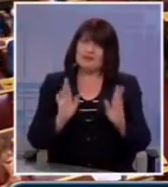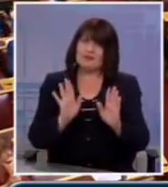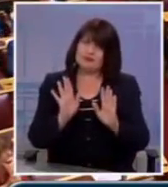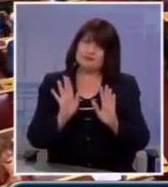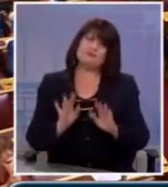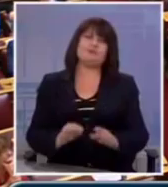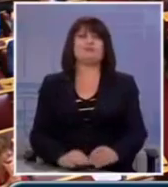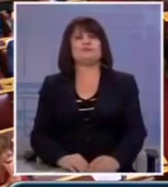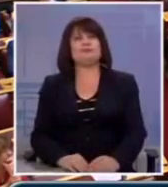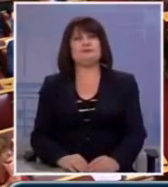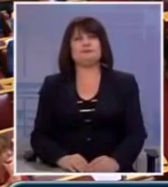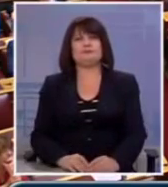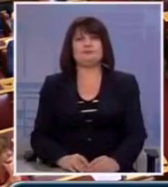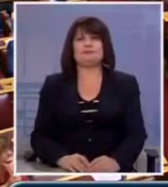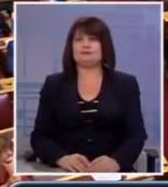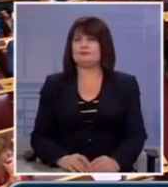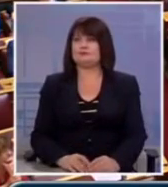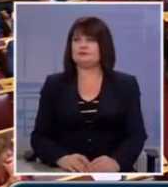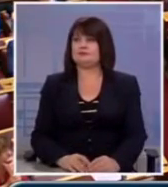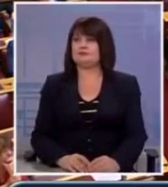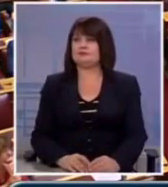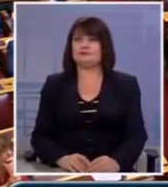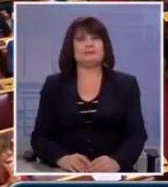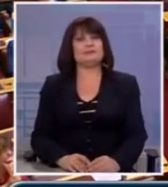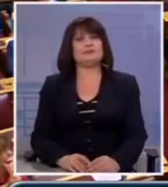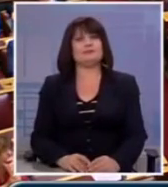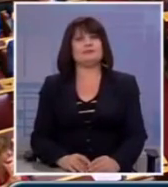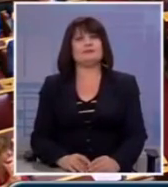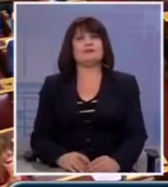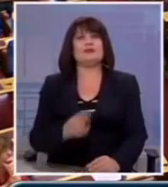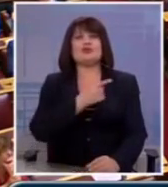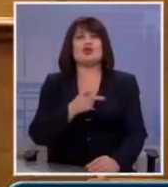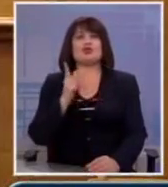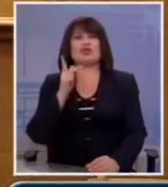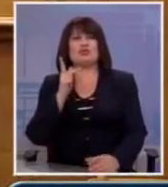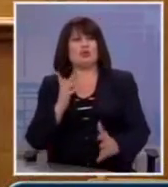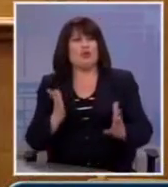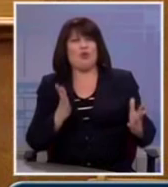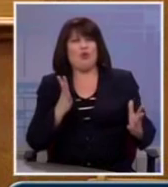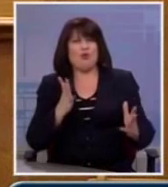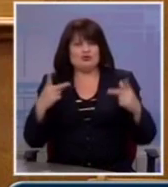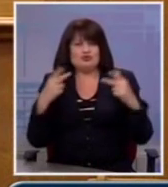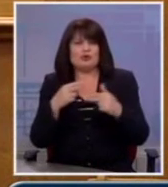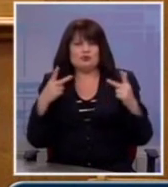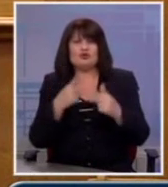επιτρέψτε μου. Μη σας δημιουργεί έλλειψη η κυρία Κωνσταντοπούλου και κάνετε διακοπές λες και είναι